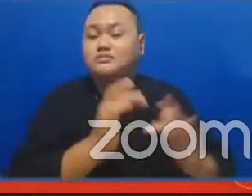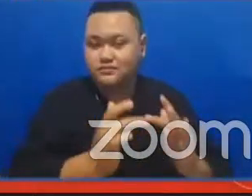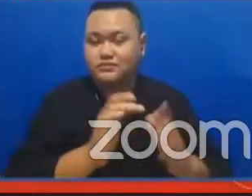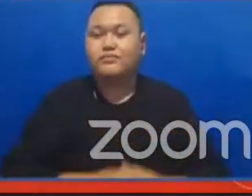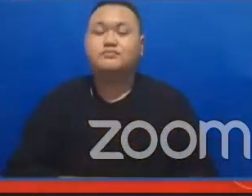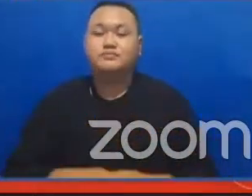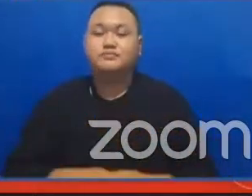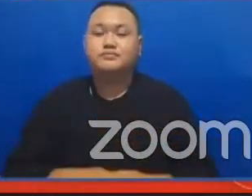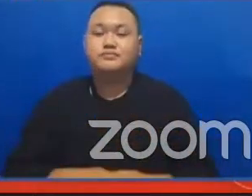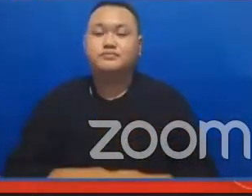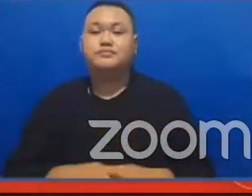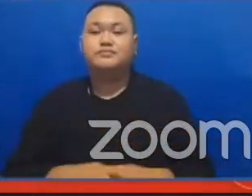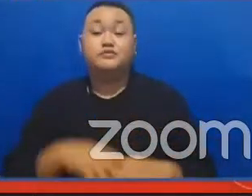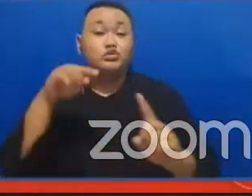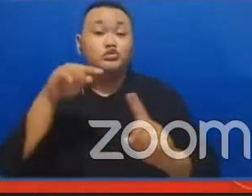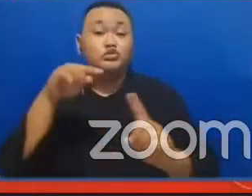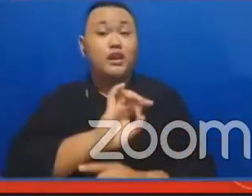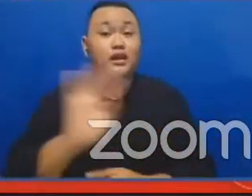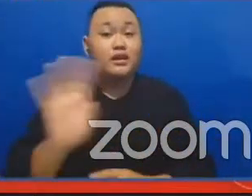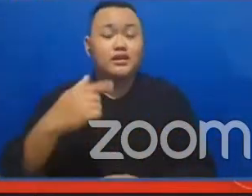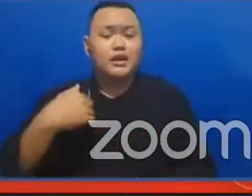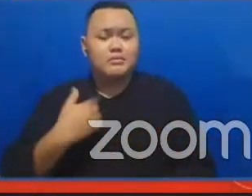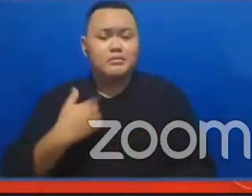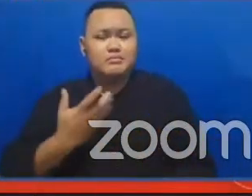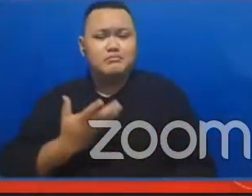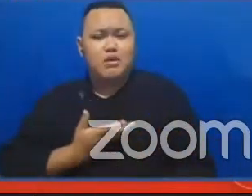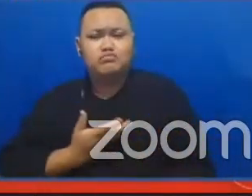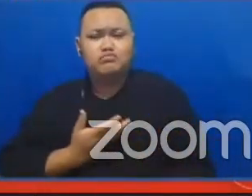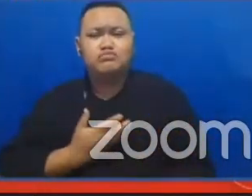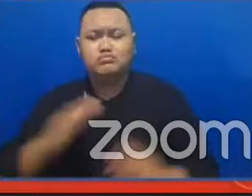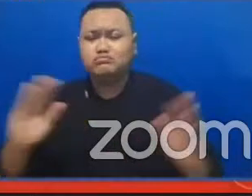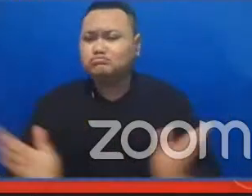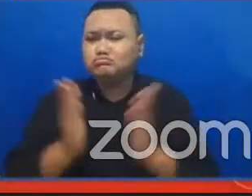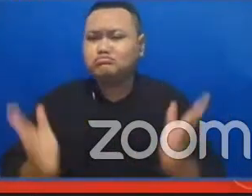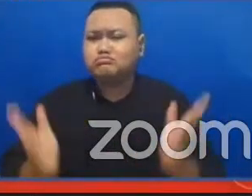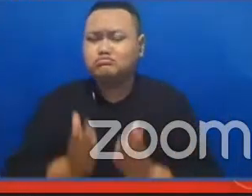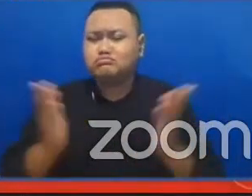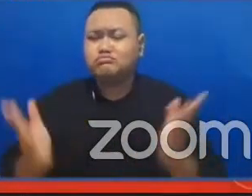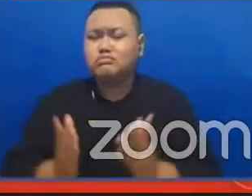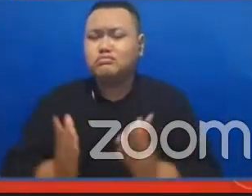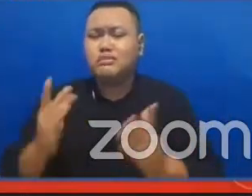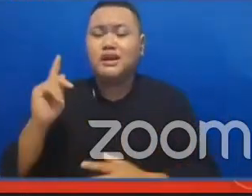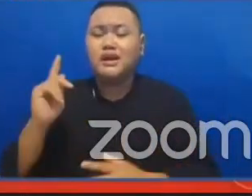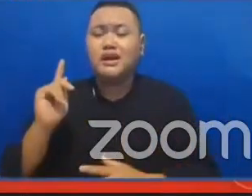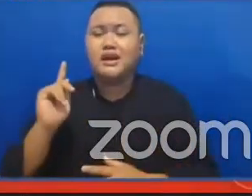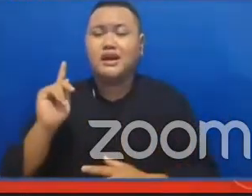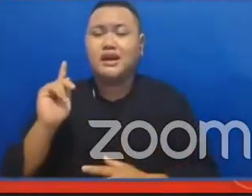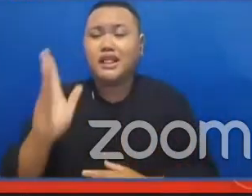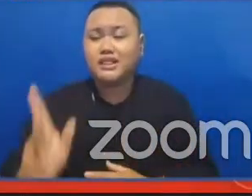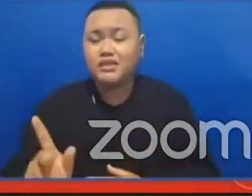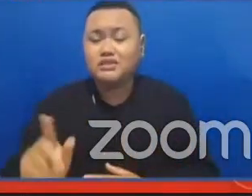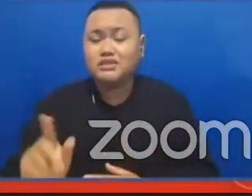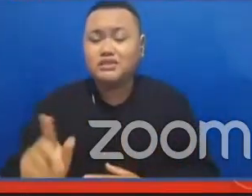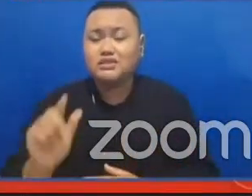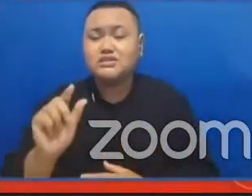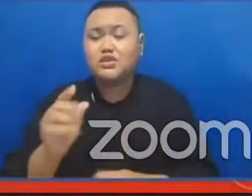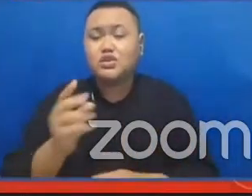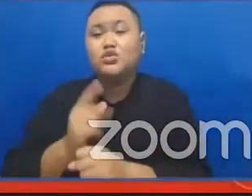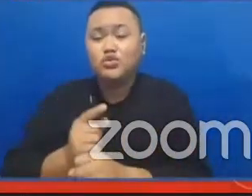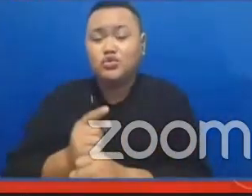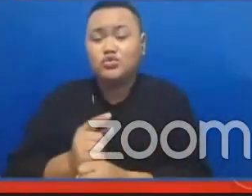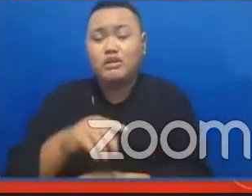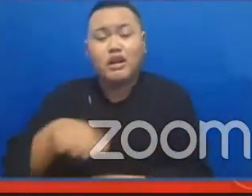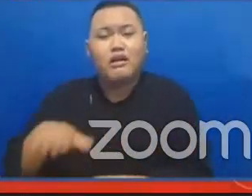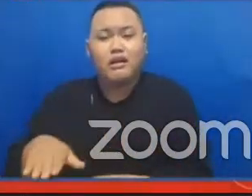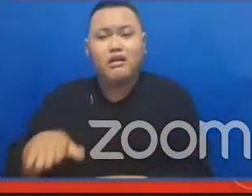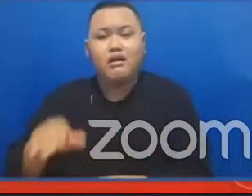berupaya mengembangkan kreativitas tenaga pendidik, guru dalam proses pembelajaran kepada